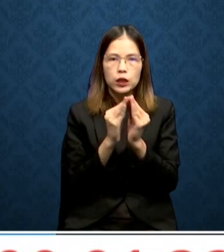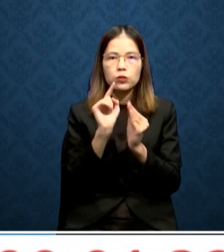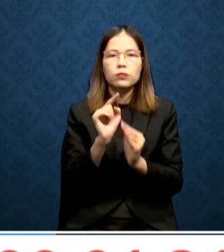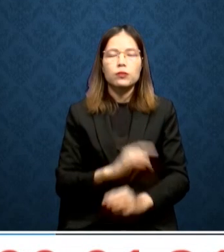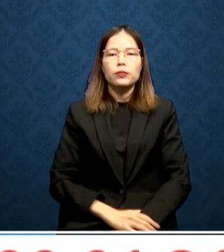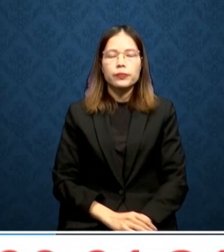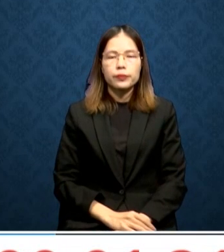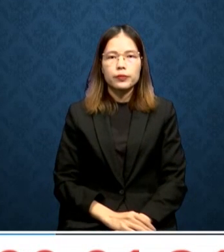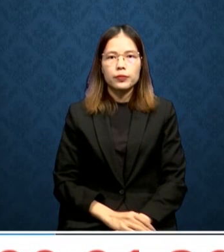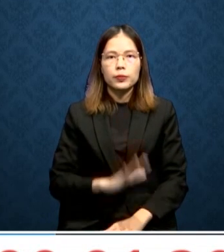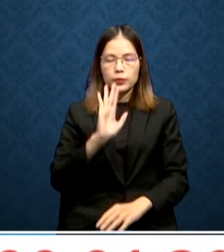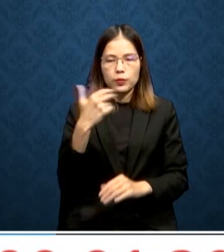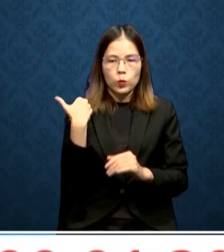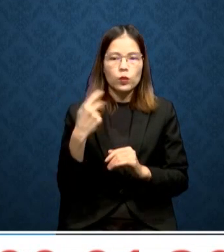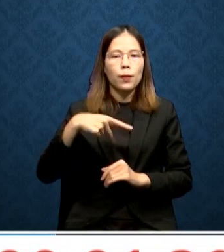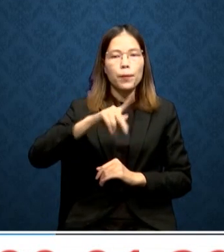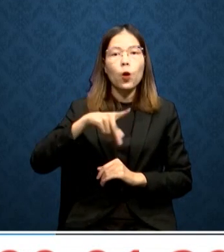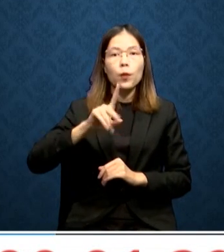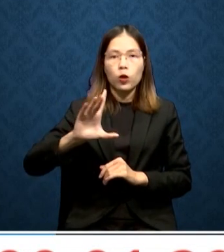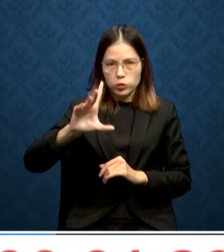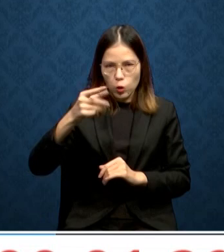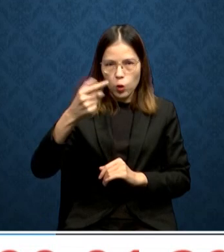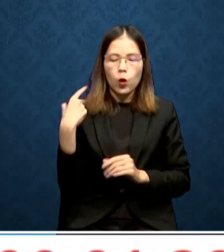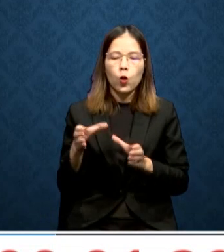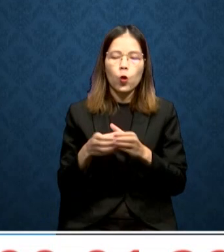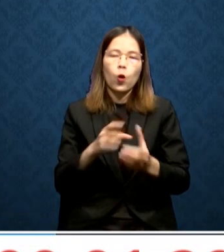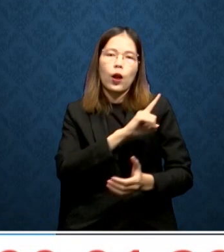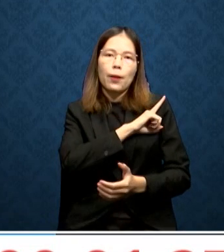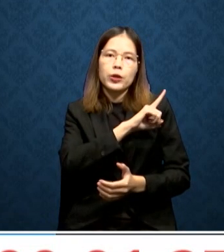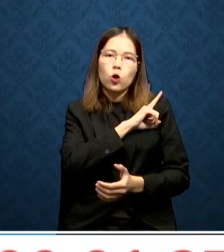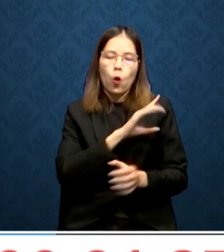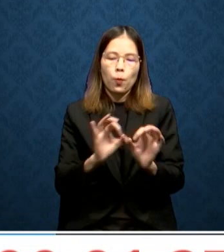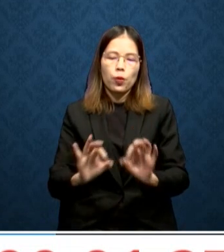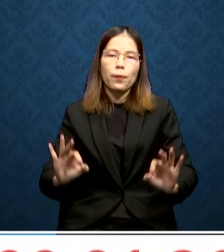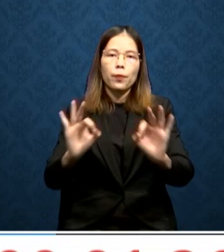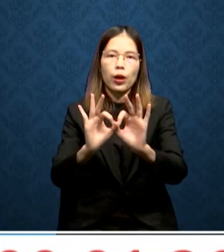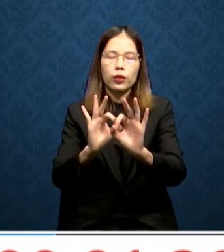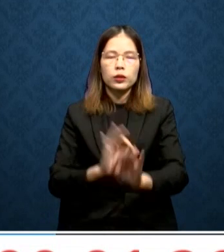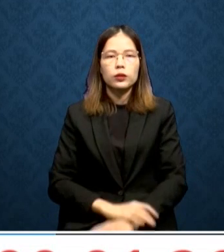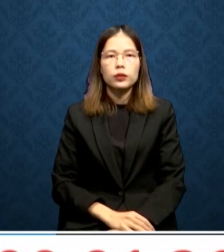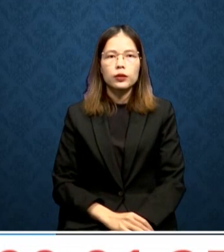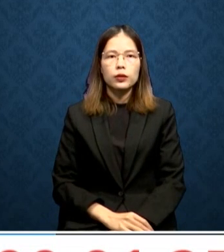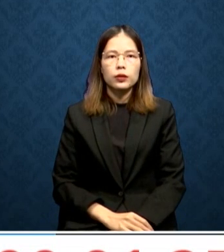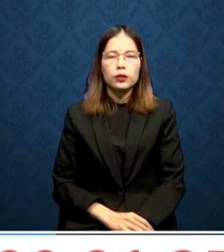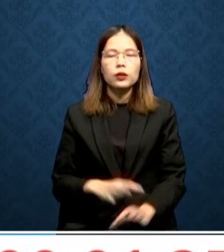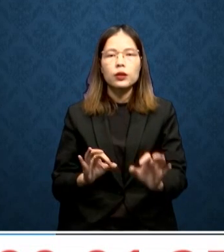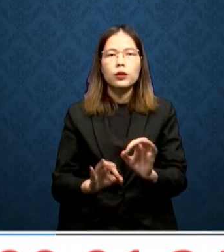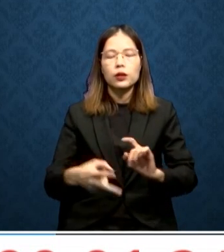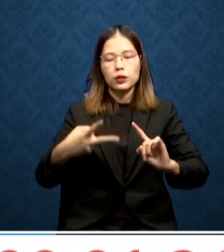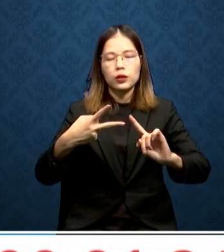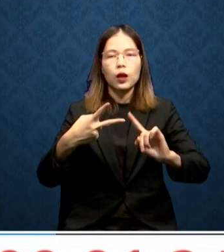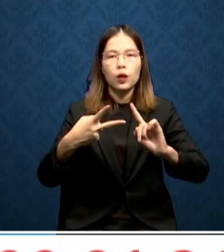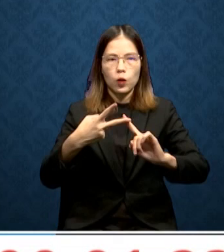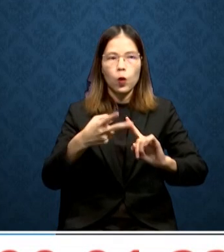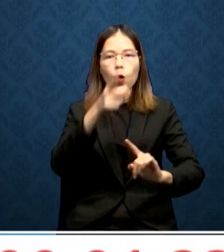ท่านโดยมีสำนักงานปปช.เป็นหน่วยงานที่รับผิดชอบหลักในประการที่2เป็นเรื่องข้อที่จริง